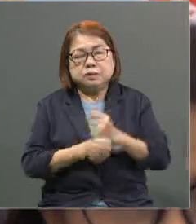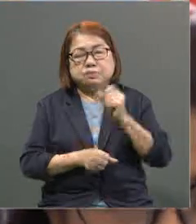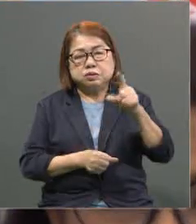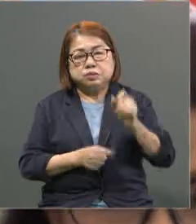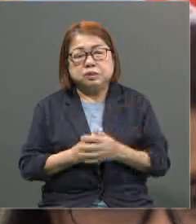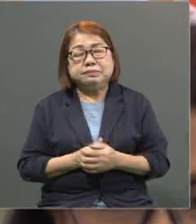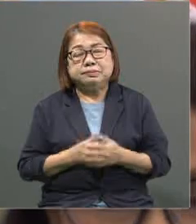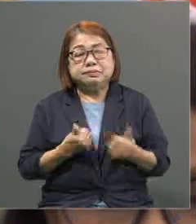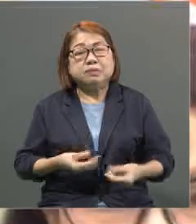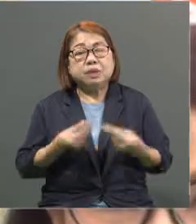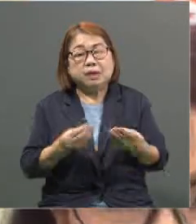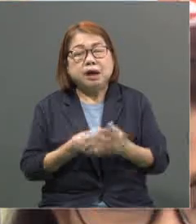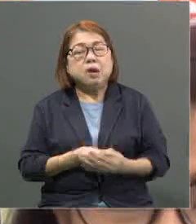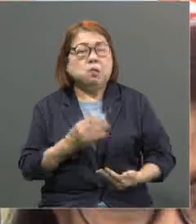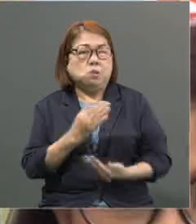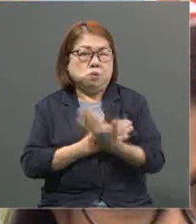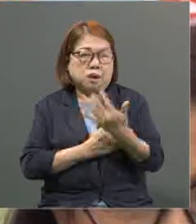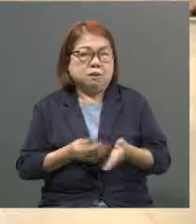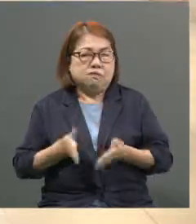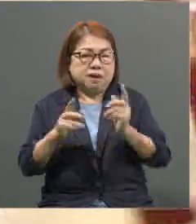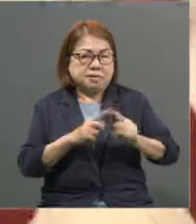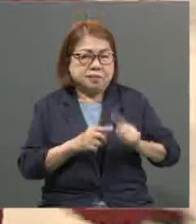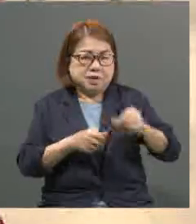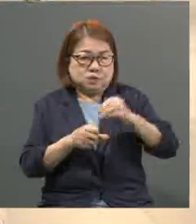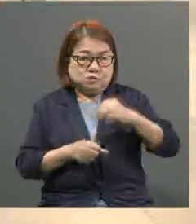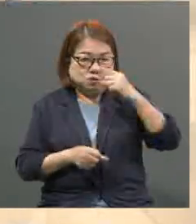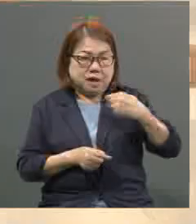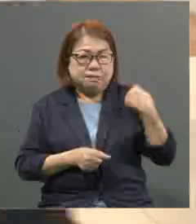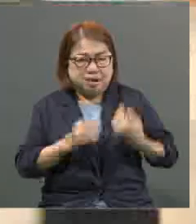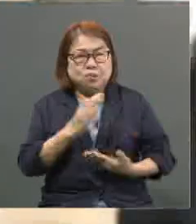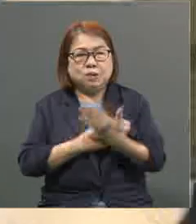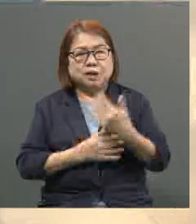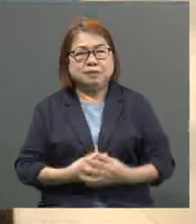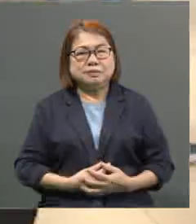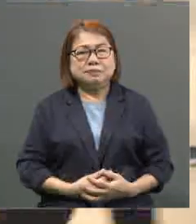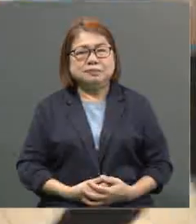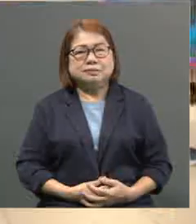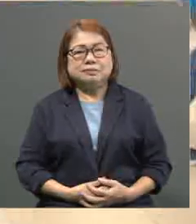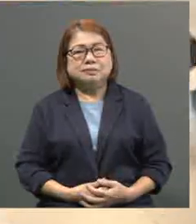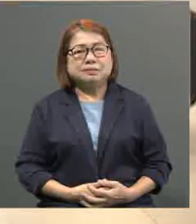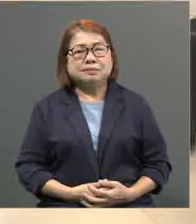นี้จะเป็นการเปิดประตูสู่โอกาสให้ทุกภาคส่วนของประเทศไทยมากขึ้นนั่นเองครับ